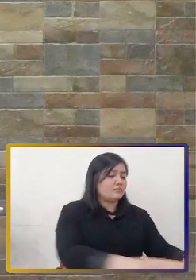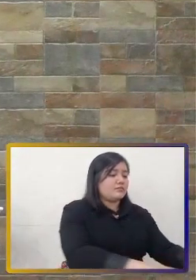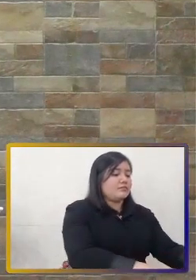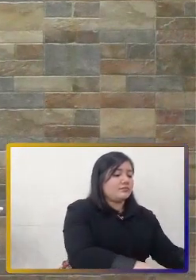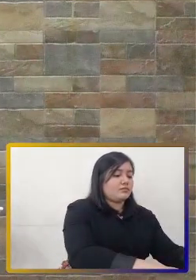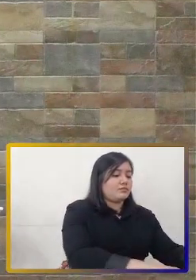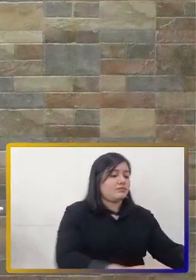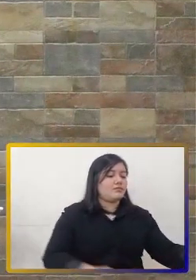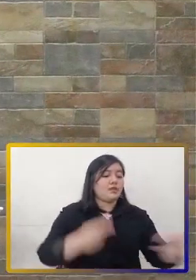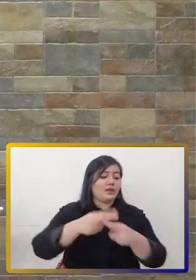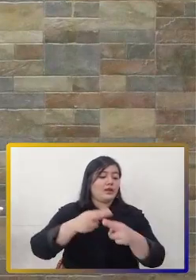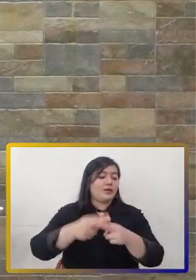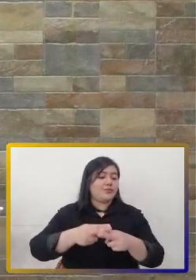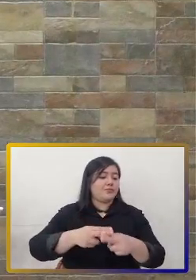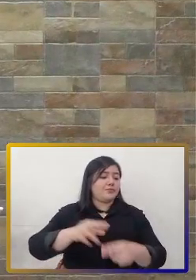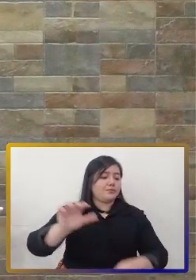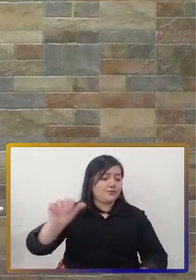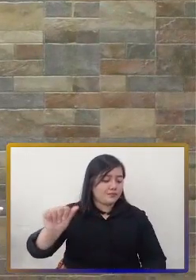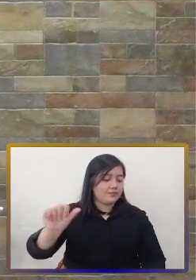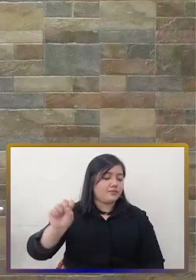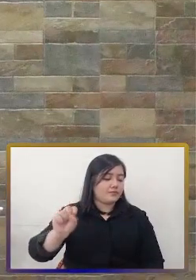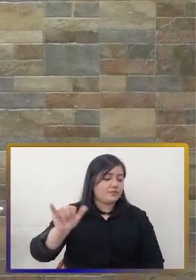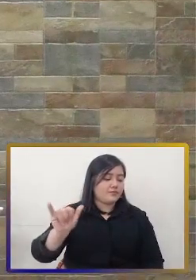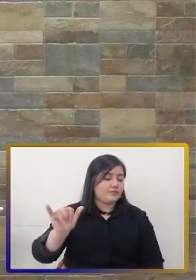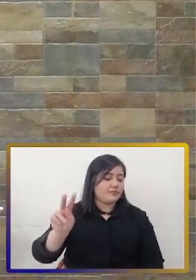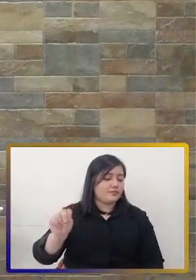Bibles? Salute